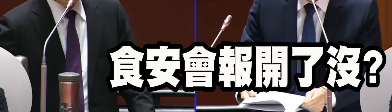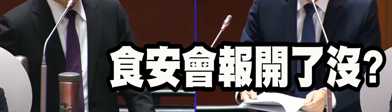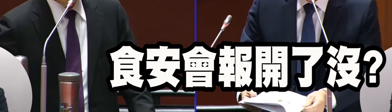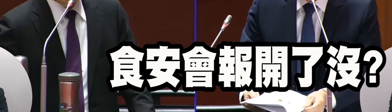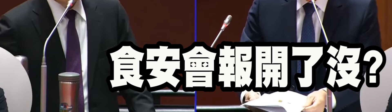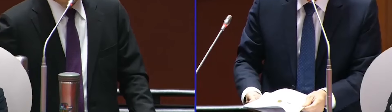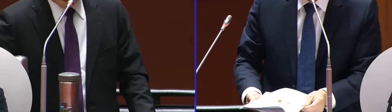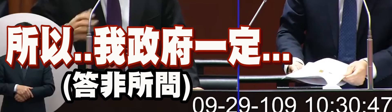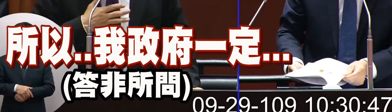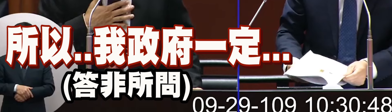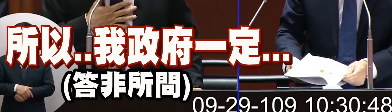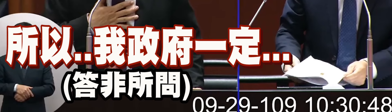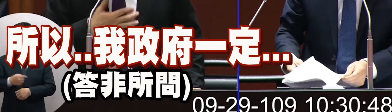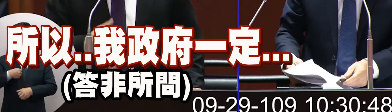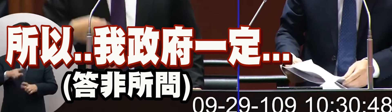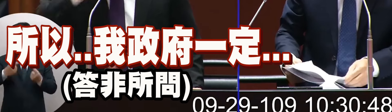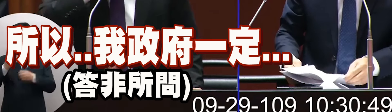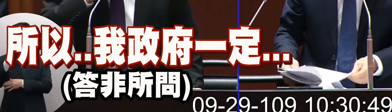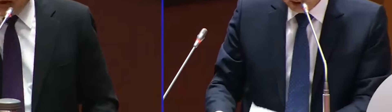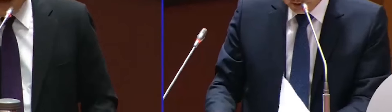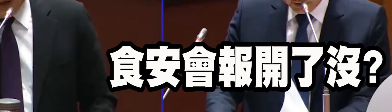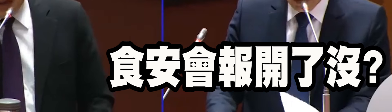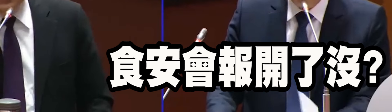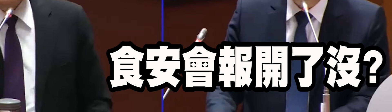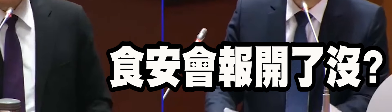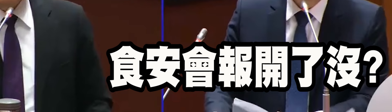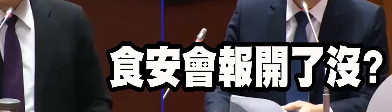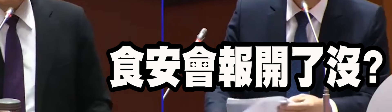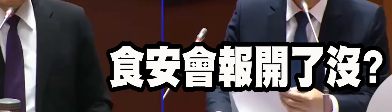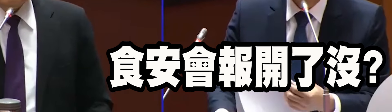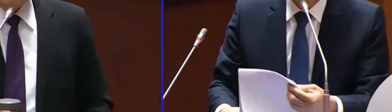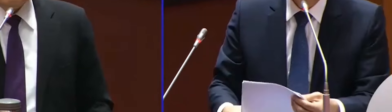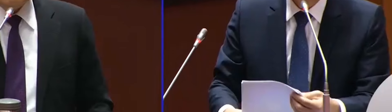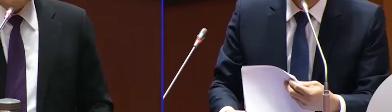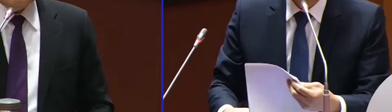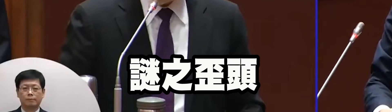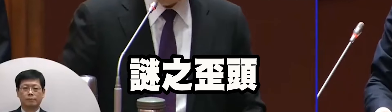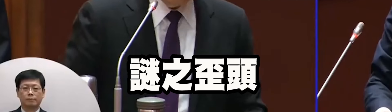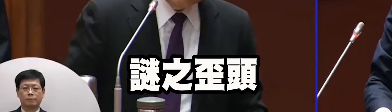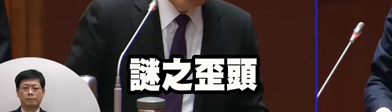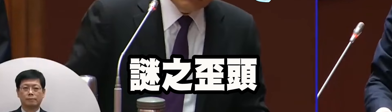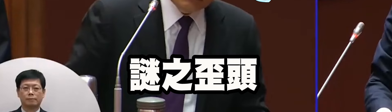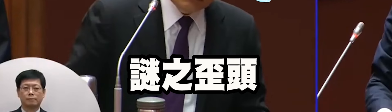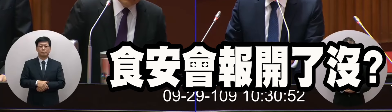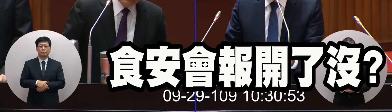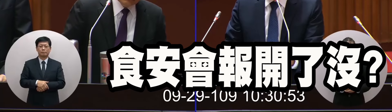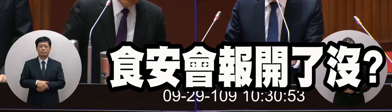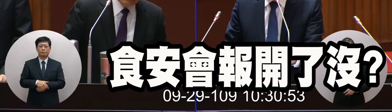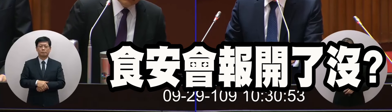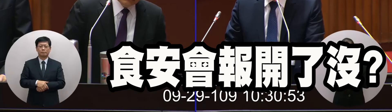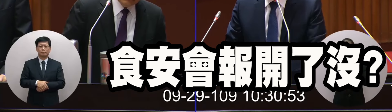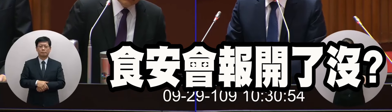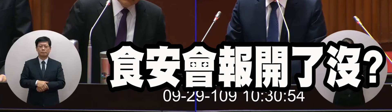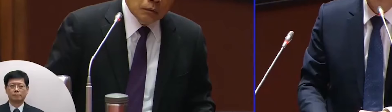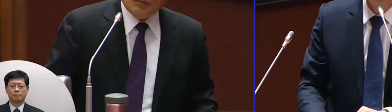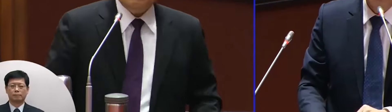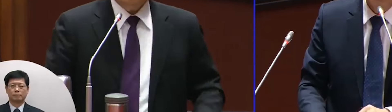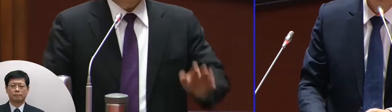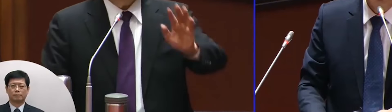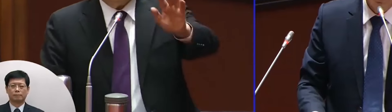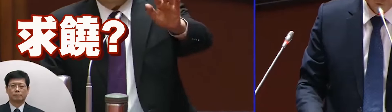食安汇报开了没？ 所以我政府一定食安。 食安汇报开了没？食安汇报开了